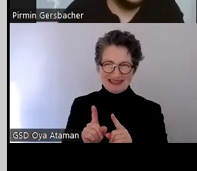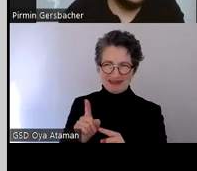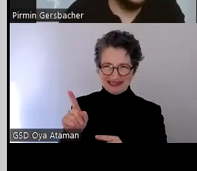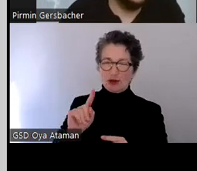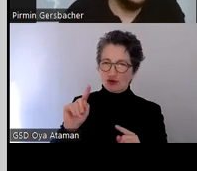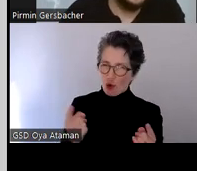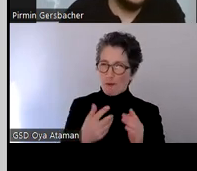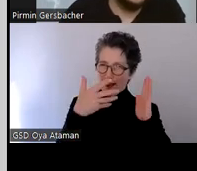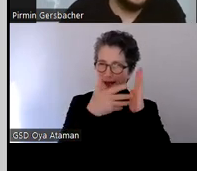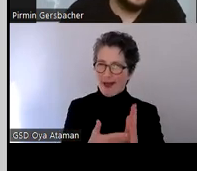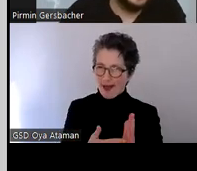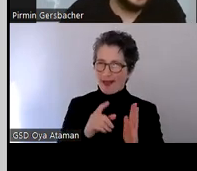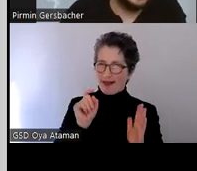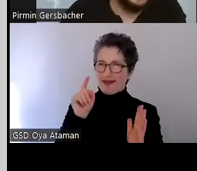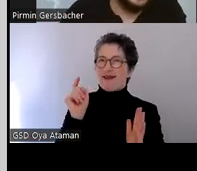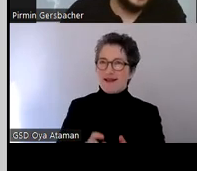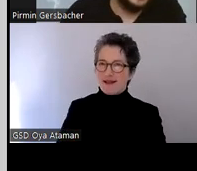Checker laufen.